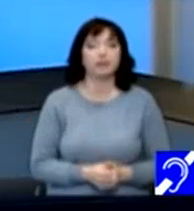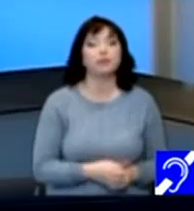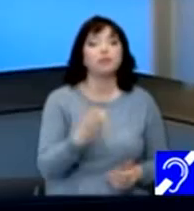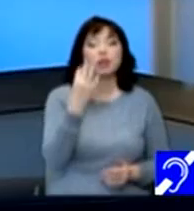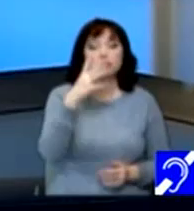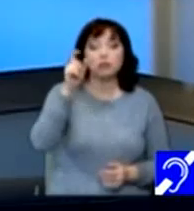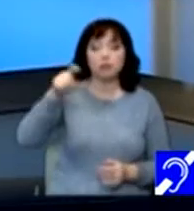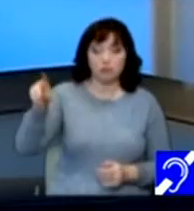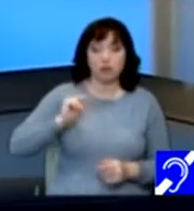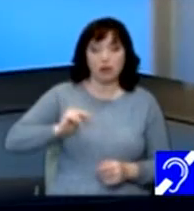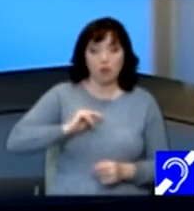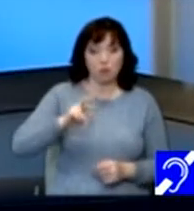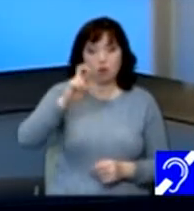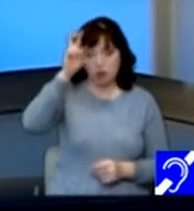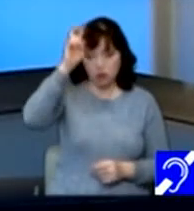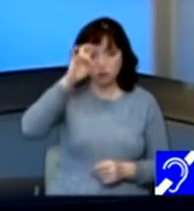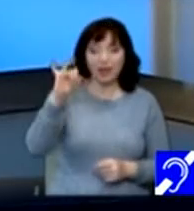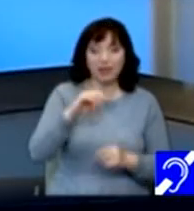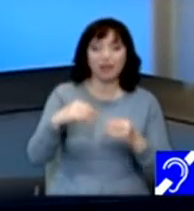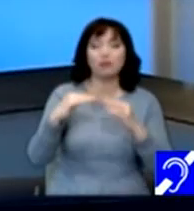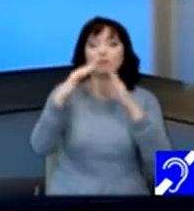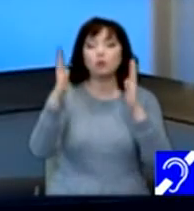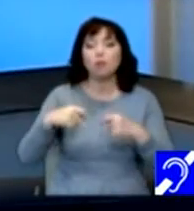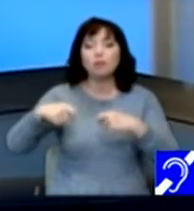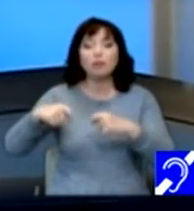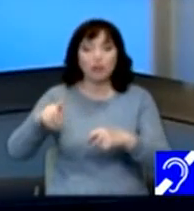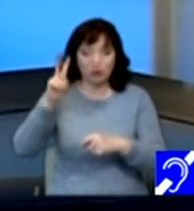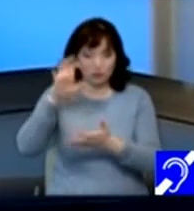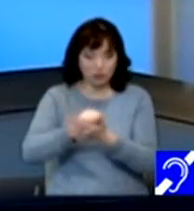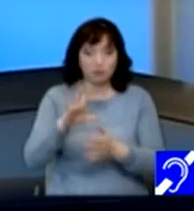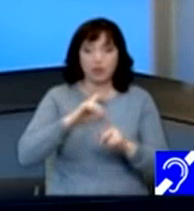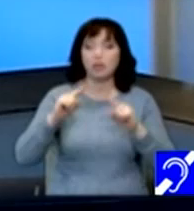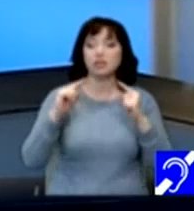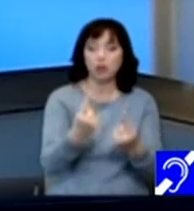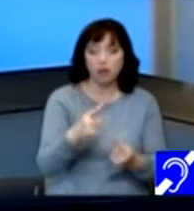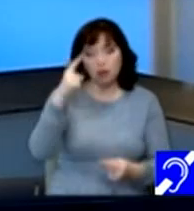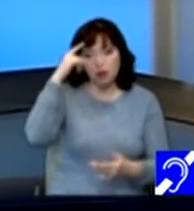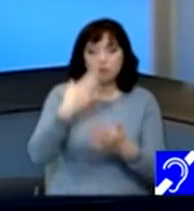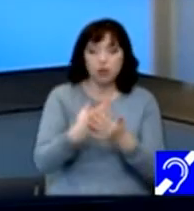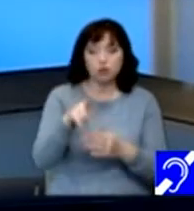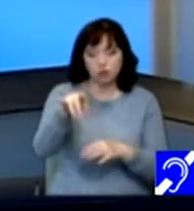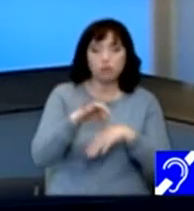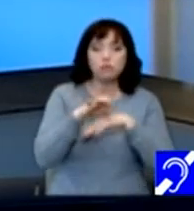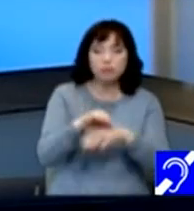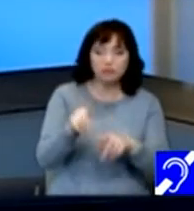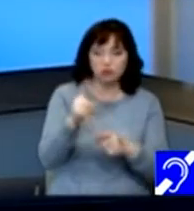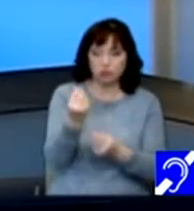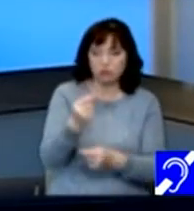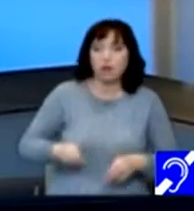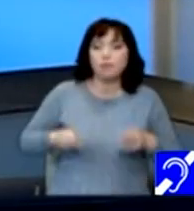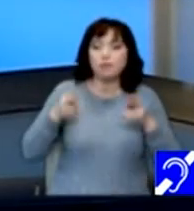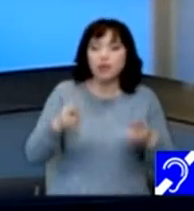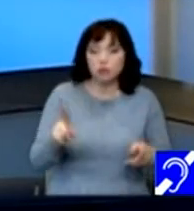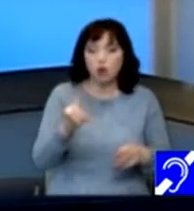14 funcționari publici și agenți imobiliari au fost reținuți astăzi de autorități și sunt suspectați de organizarea unei rețele infracționale